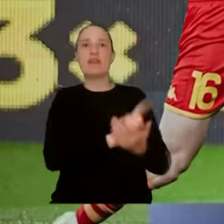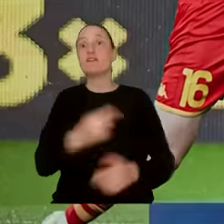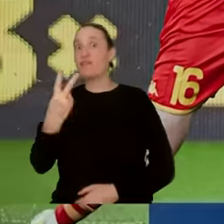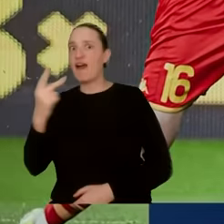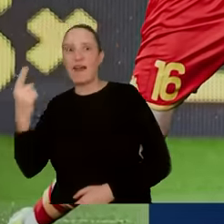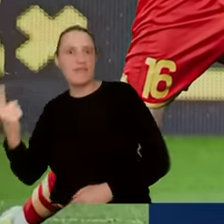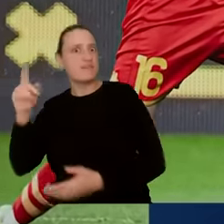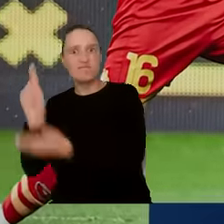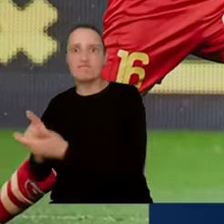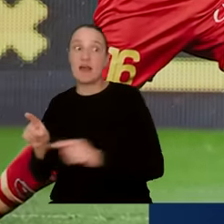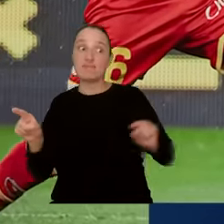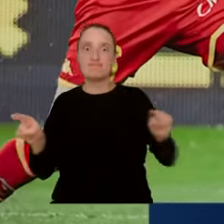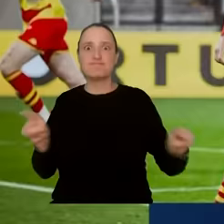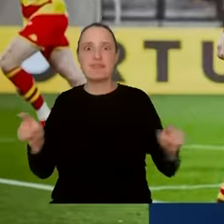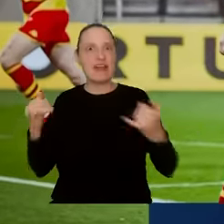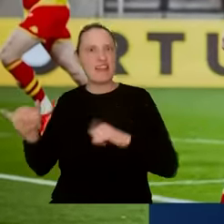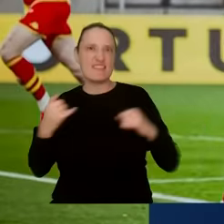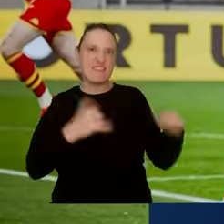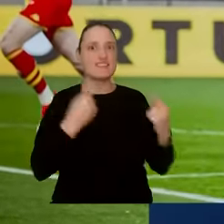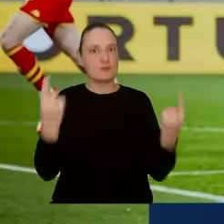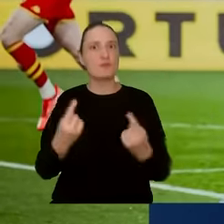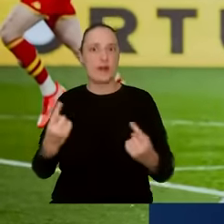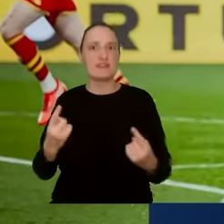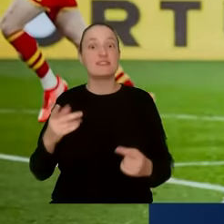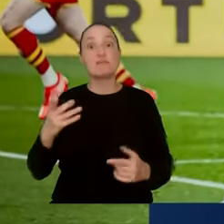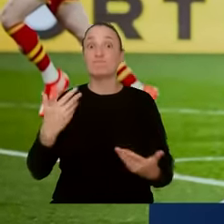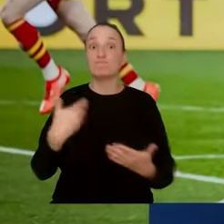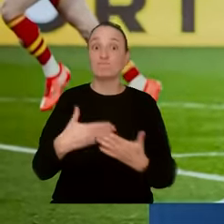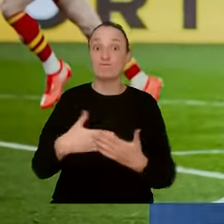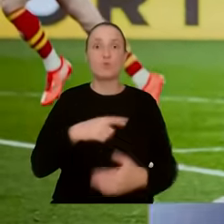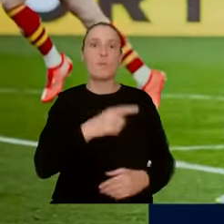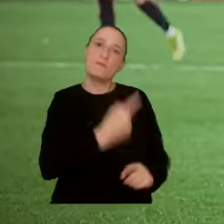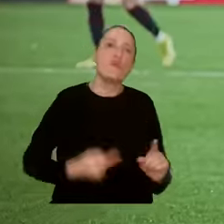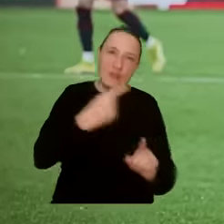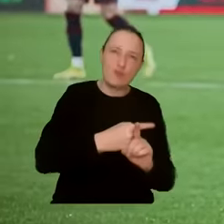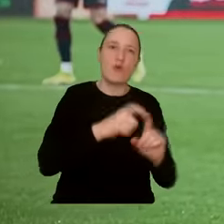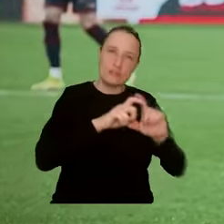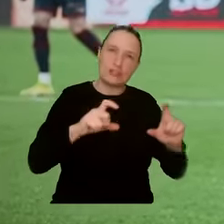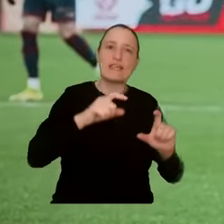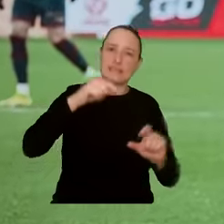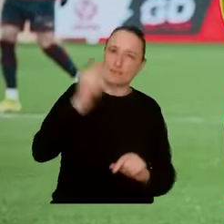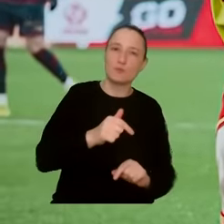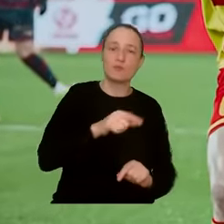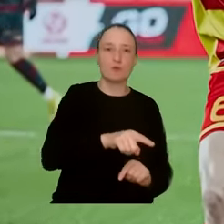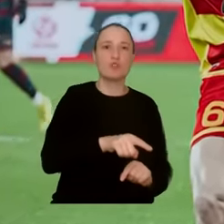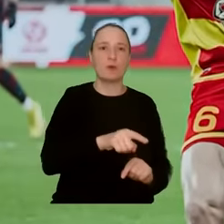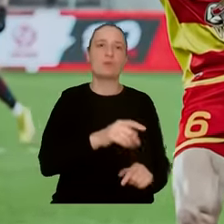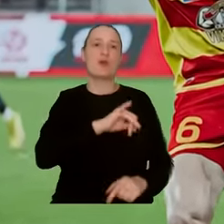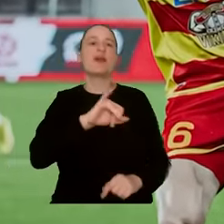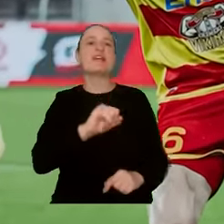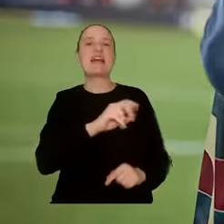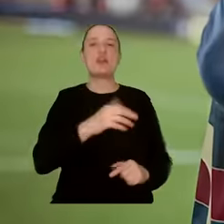Takie same wyniki, ale osiągnięte w innych okolicznościach. Portowcy potrzebowali dogrywki, aby odprawić z kwitkiem lidera ekstraklasy Jagiellonię